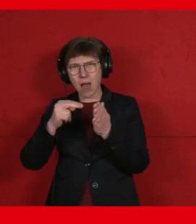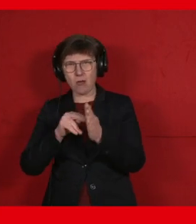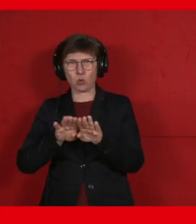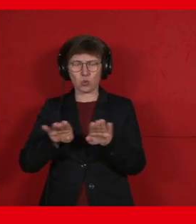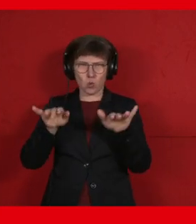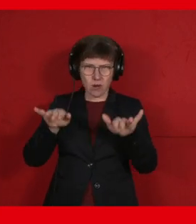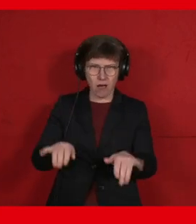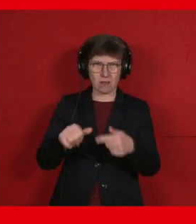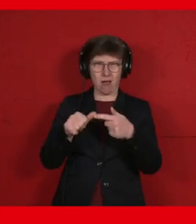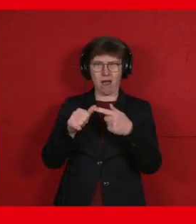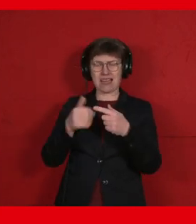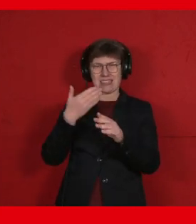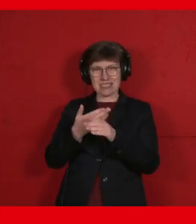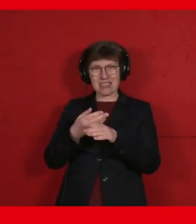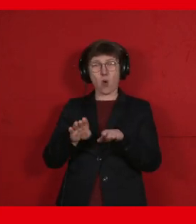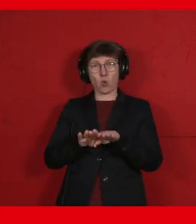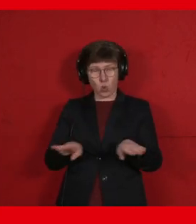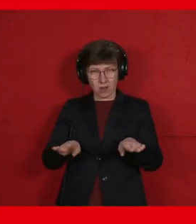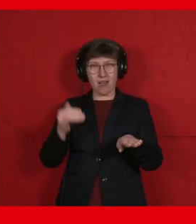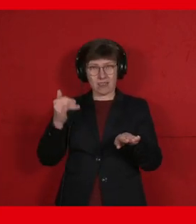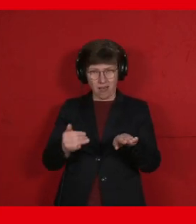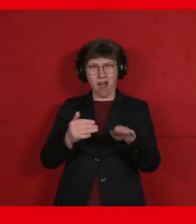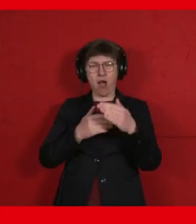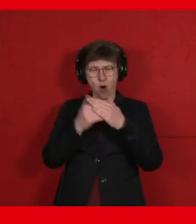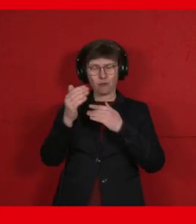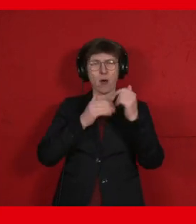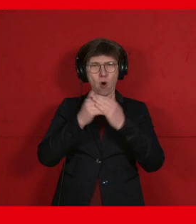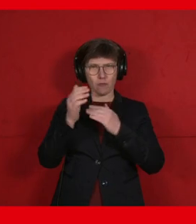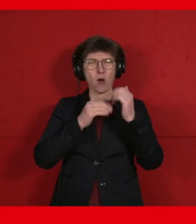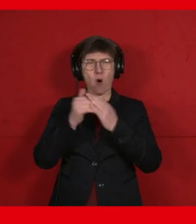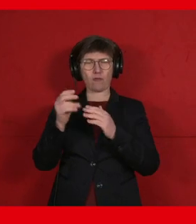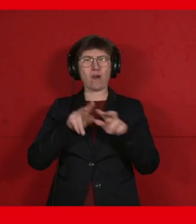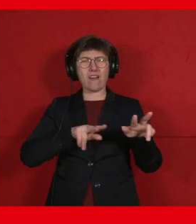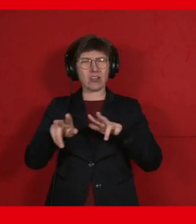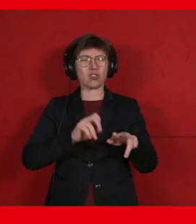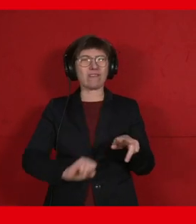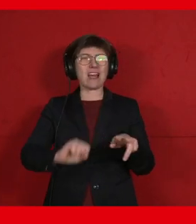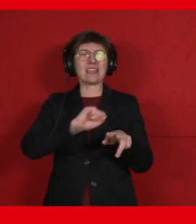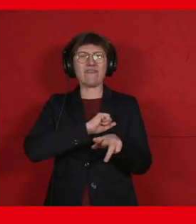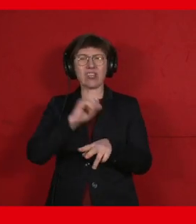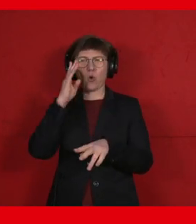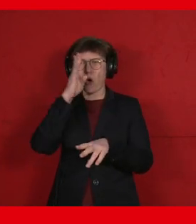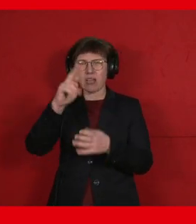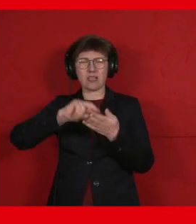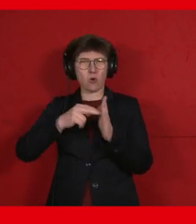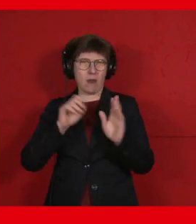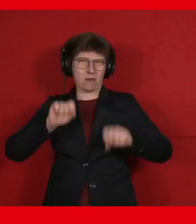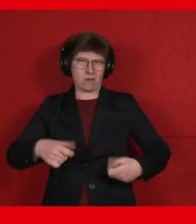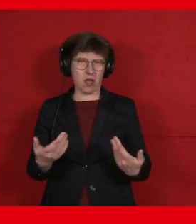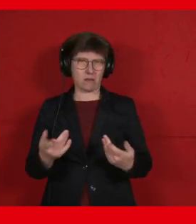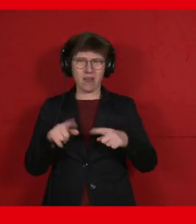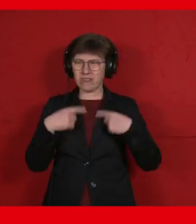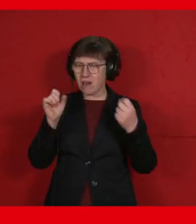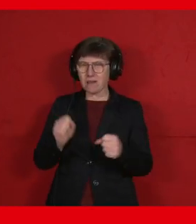Planungsgrundlagen schafft, damit auf dieser Grundlage dann Wirtschaft auch gewinnorientiert planen kann und sagen kann, wir können